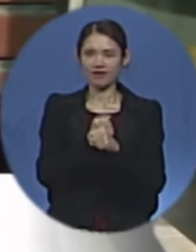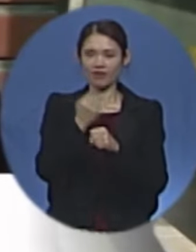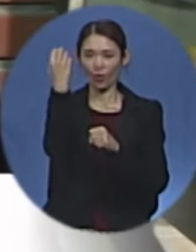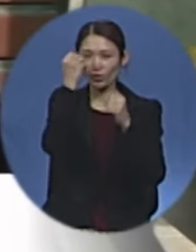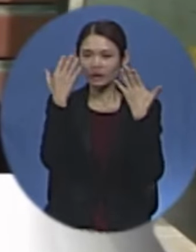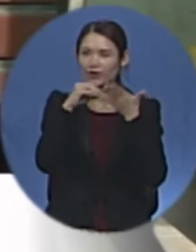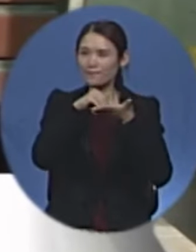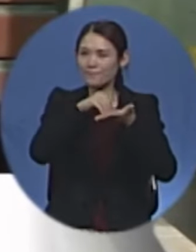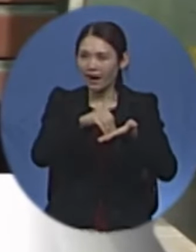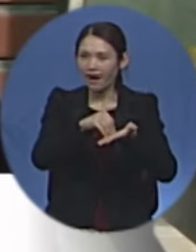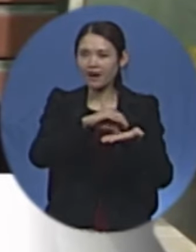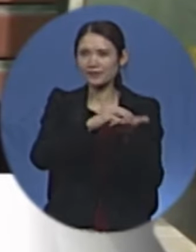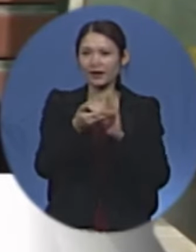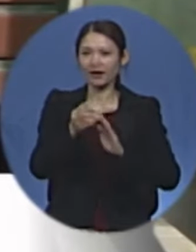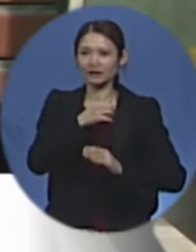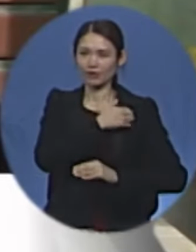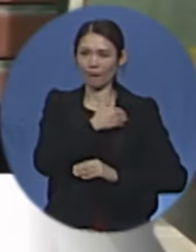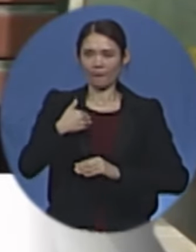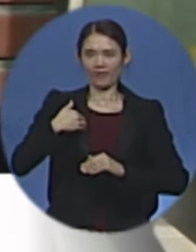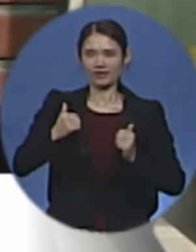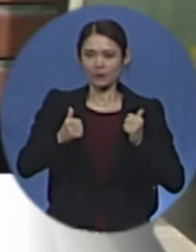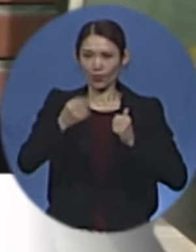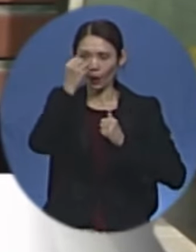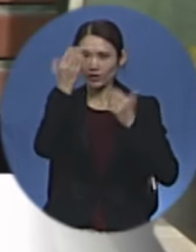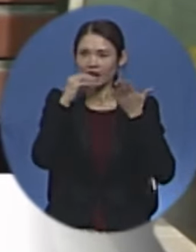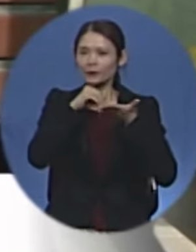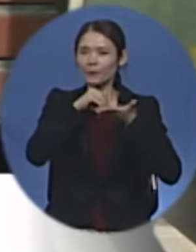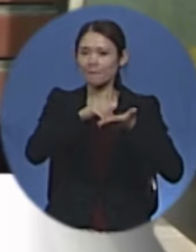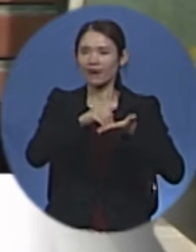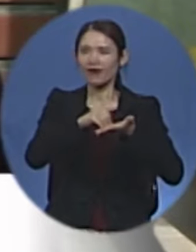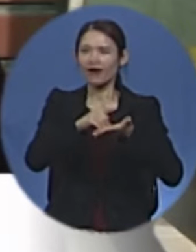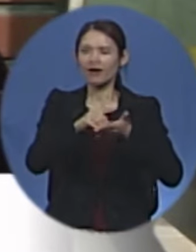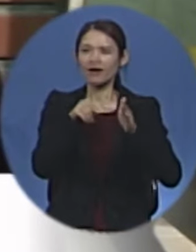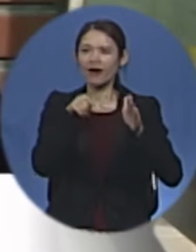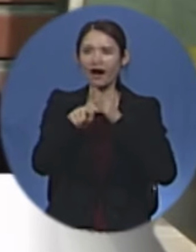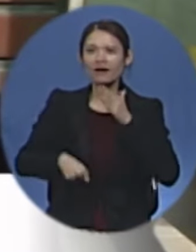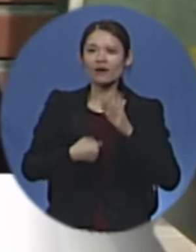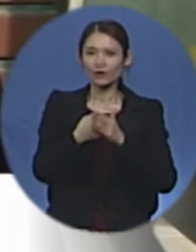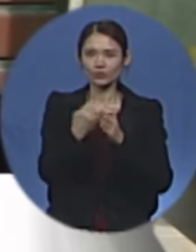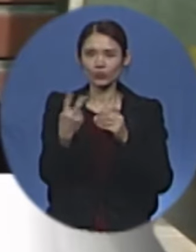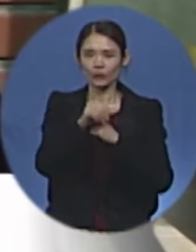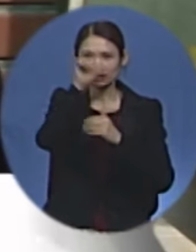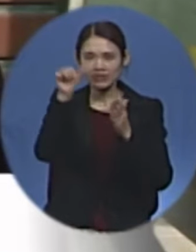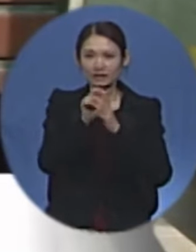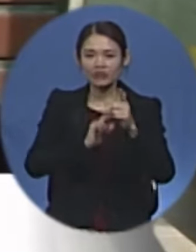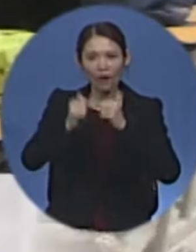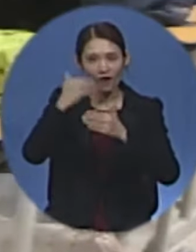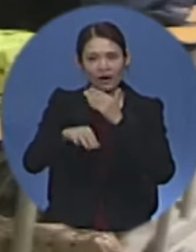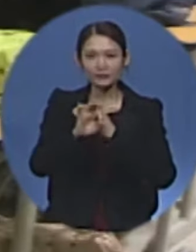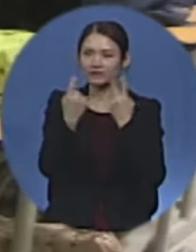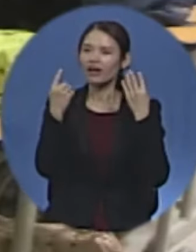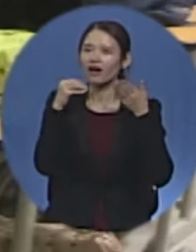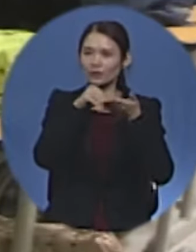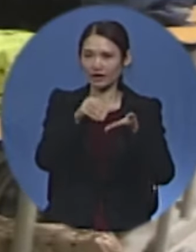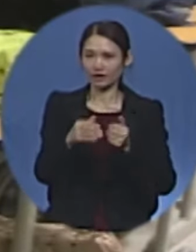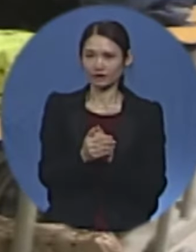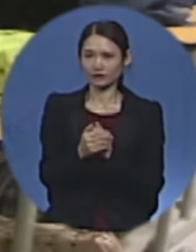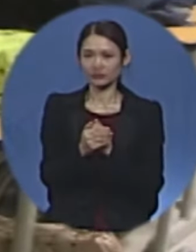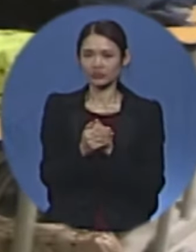정도로 열심히 고등학교거든 갈 거예요. 고등학교거든 가고 또 인생이 더 남으면 또 대학 가고.